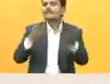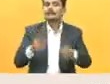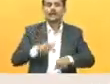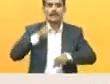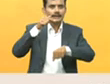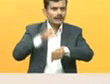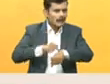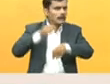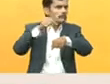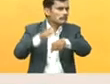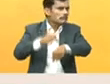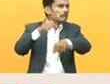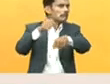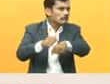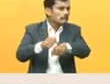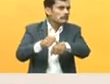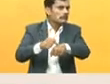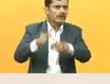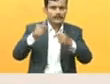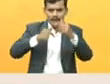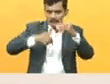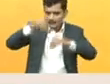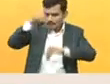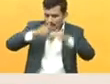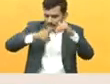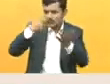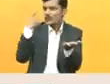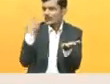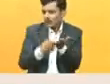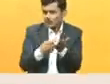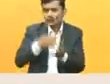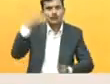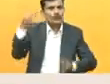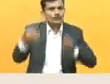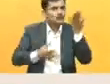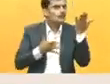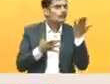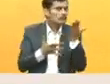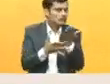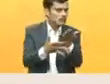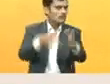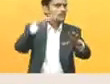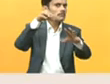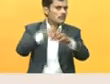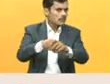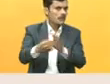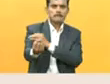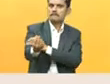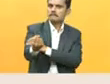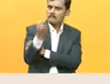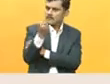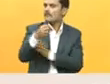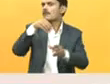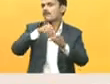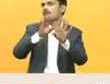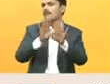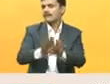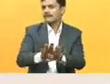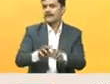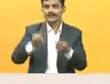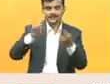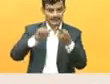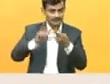समय पर हमारी मतदान प्रक्रिया को आधुनिक बनाया है, मजबूत किया है। आयोग